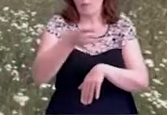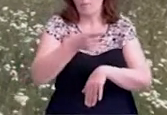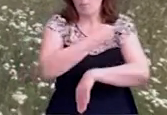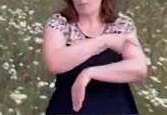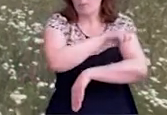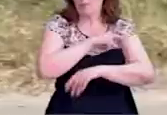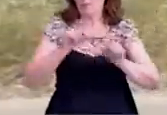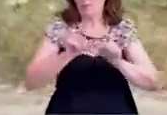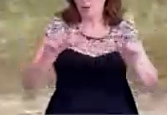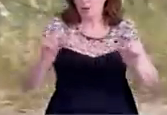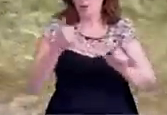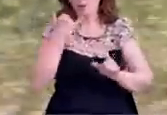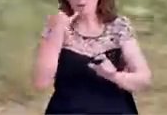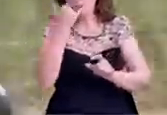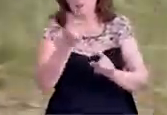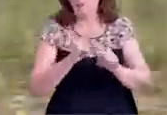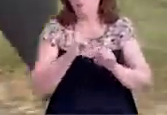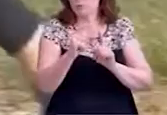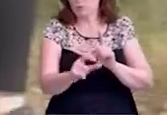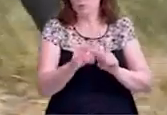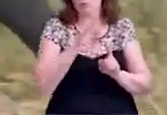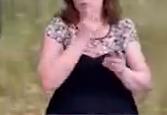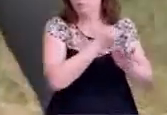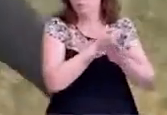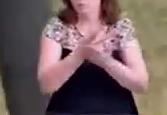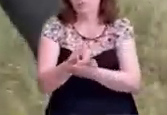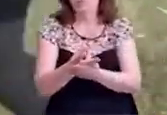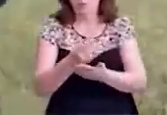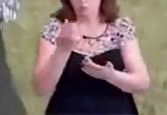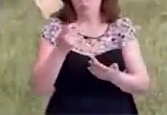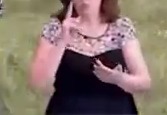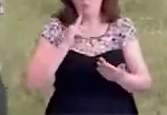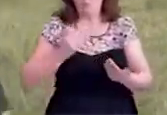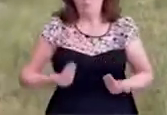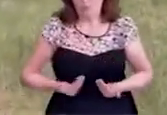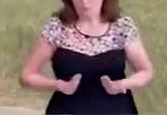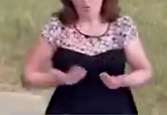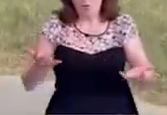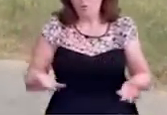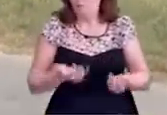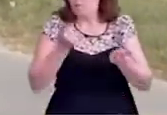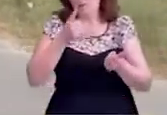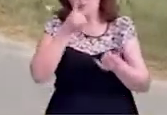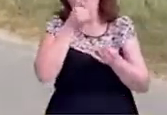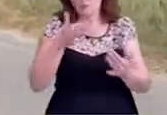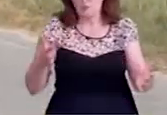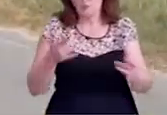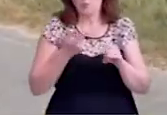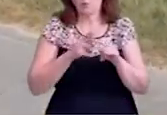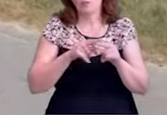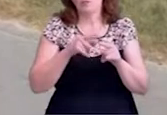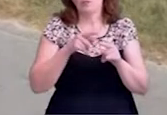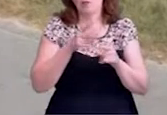лікарні Світлана Расулова телефоном сказала, що потерпілу привезли ледь живу, знекровлену. Врятувати не вдалося. Говорити на